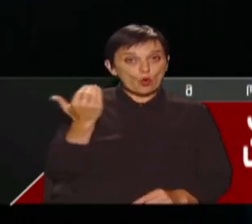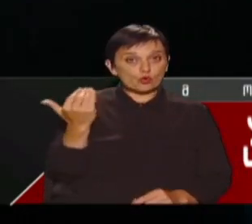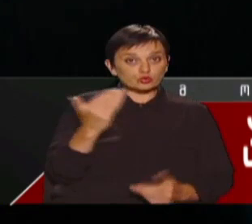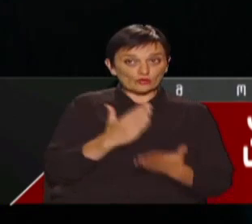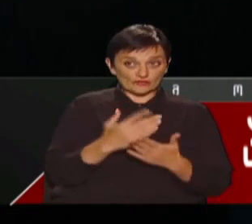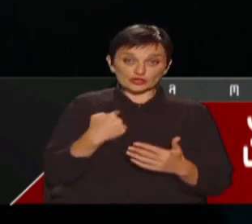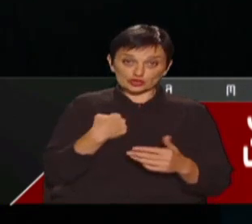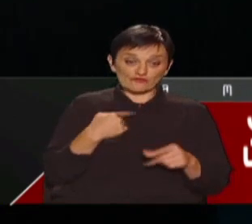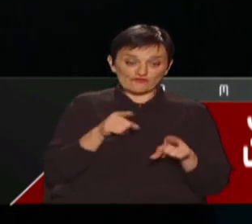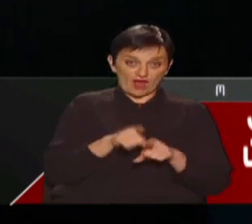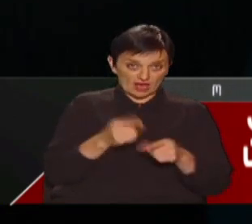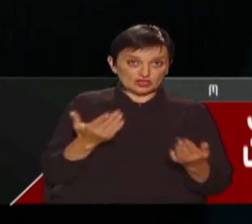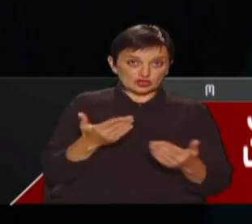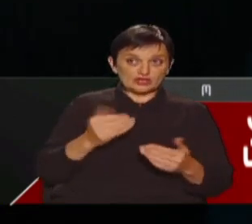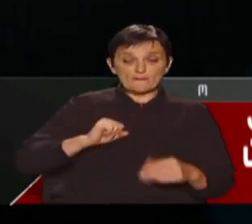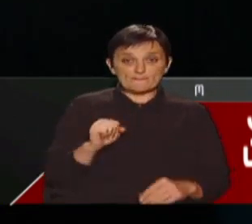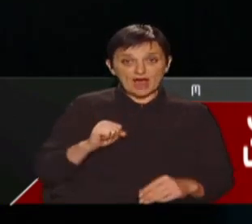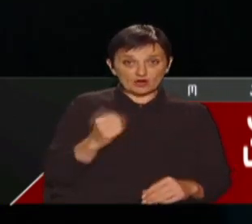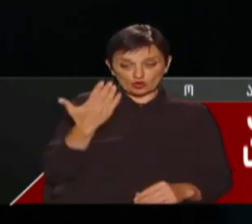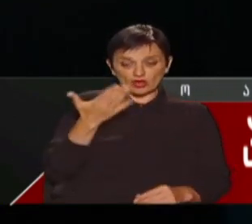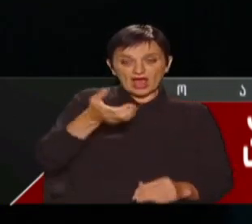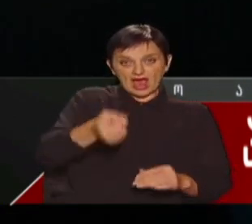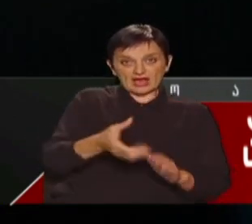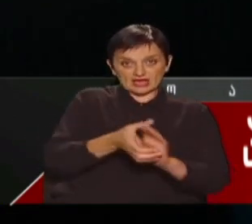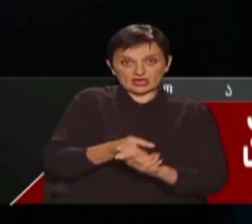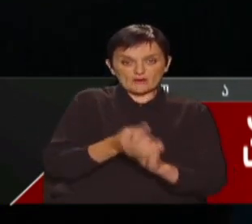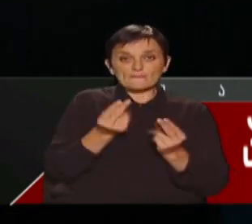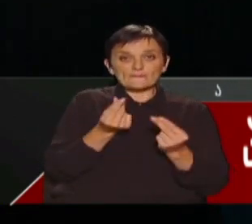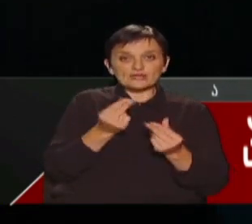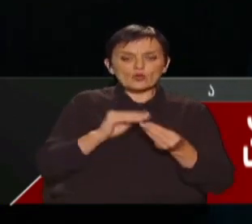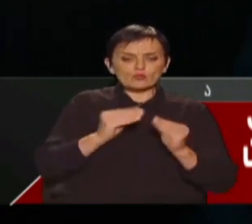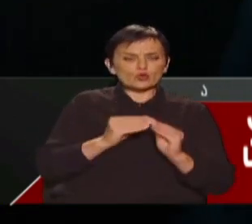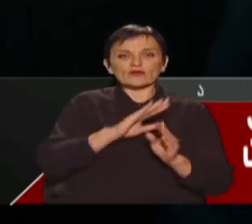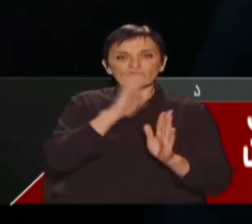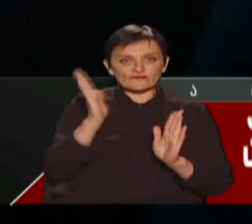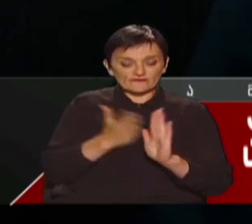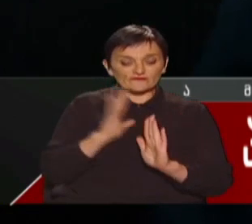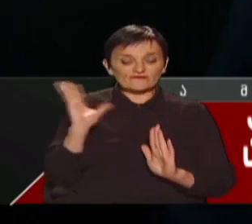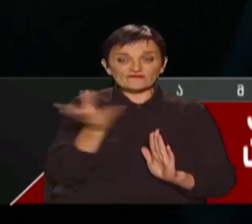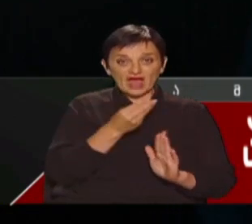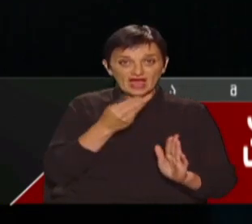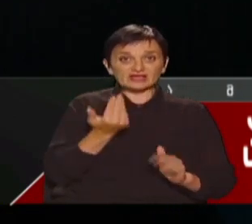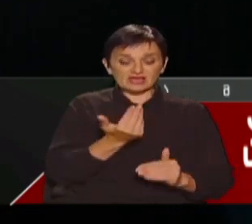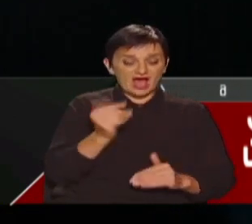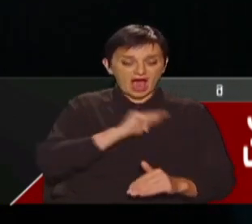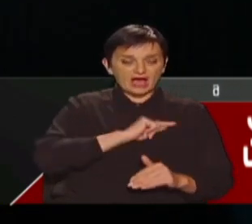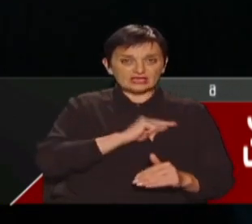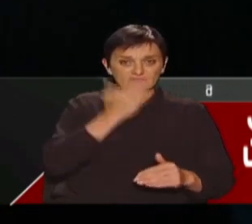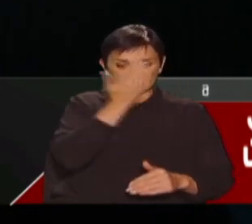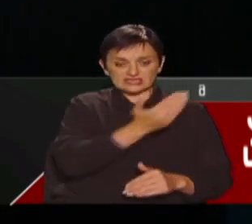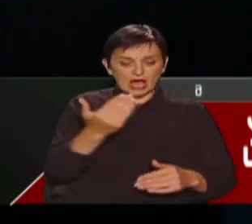ეკუთვნის. ჩვენც, ასე ვთქვათ, გაუწოდეთ მეგობრობის ხელი, რადგან ფინანსური პრობლემები ყველა საზოგადოებრივ მაუწყებელს ახასიათებს